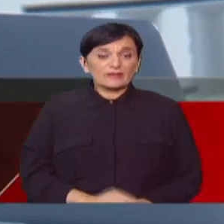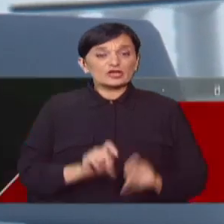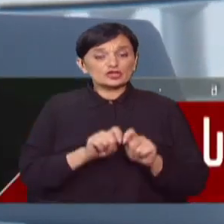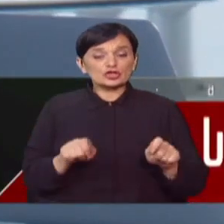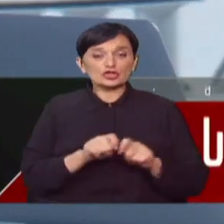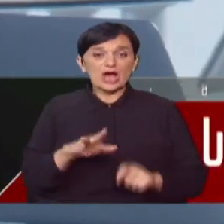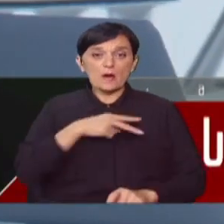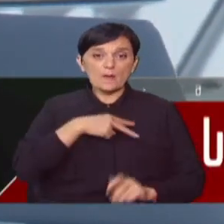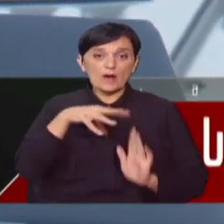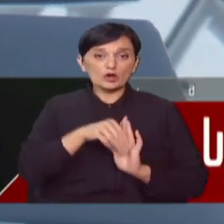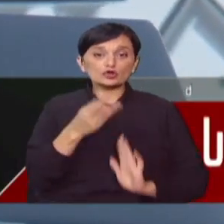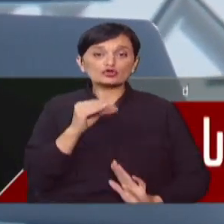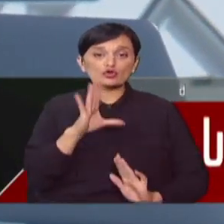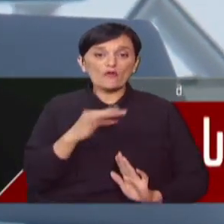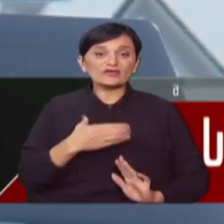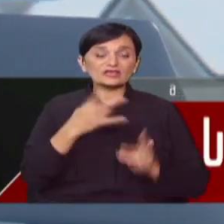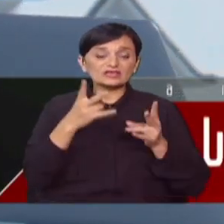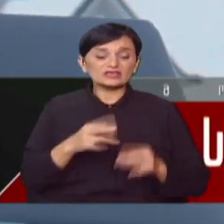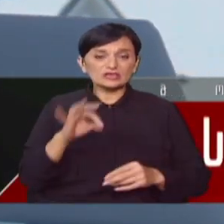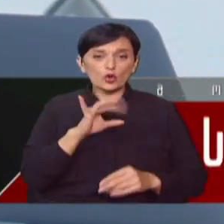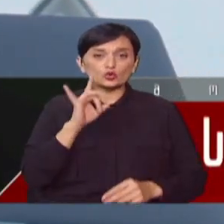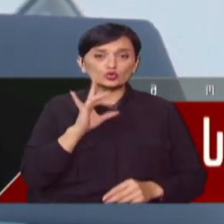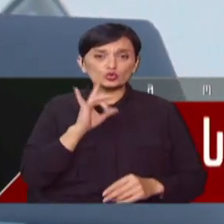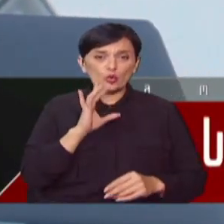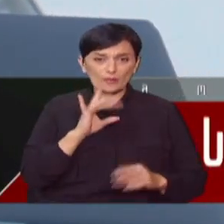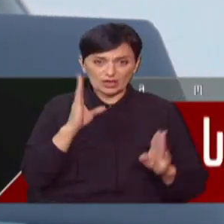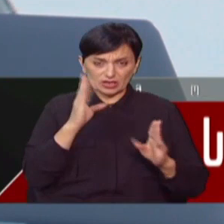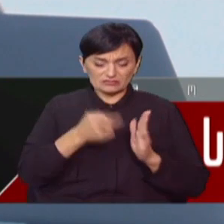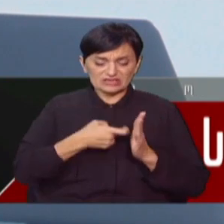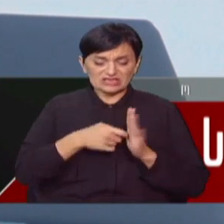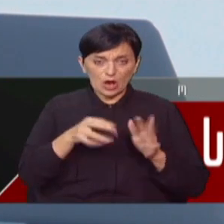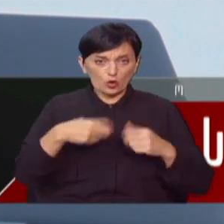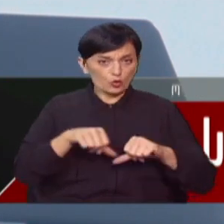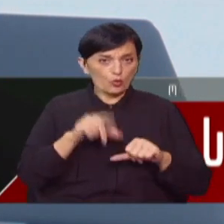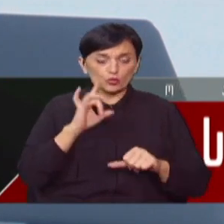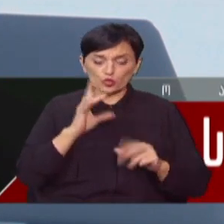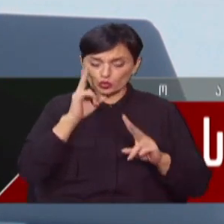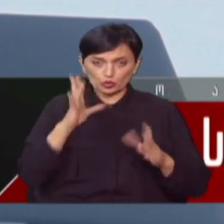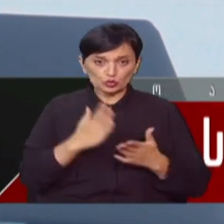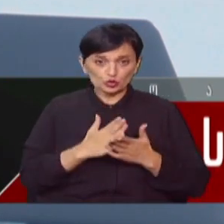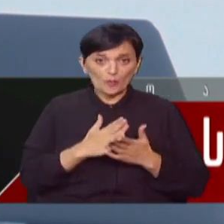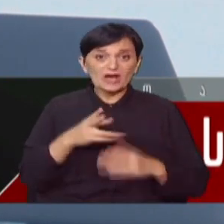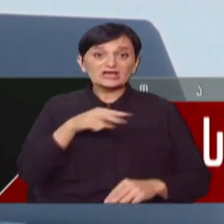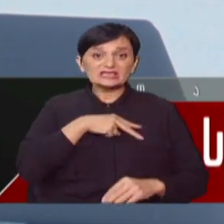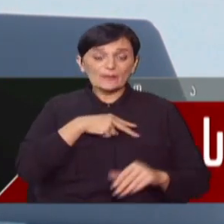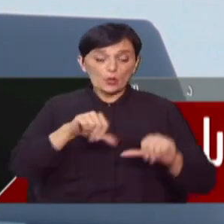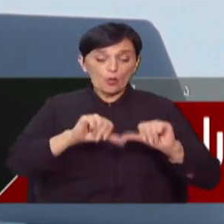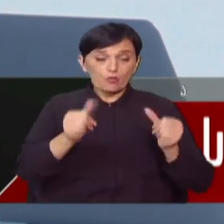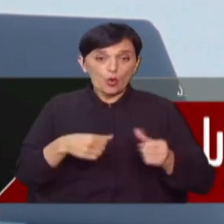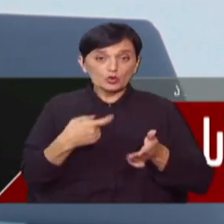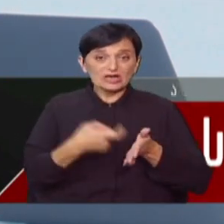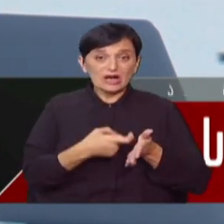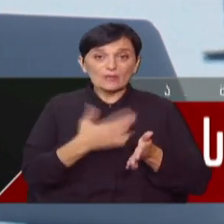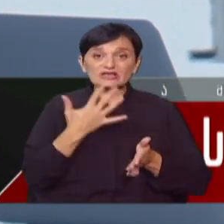შეიქმნება თუ არა პარლამენტში შოვის ტრაგედიასთან დაკავშირებით დროებითი საგამოძიებო კომისია ამ დრომდე უცნობია. მომხდარი საპარლამენტო ფორმატში